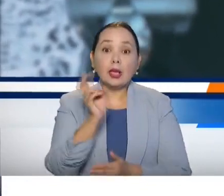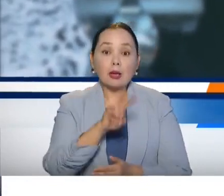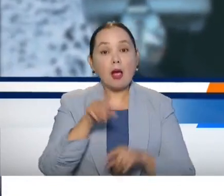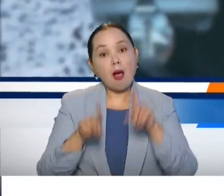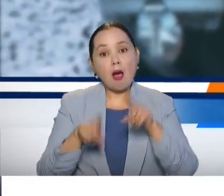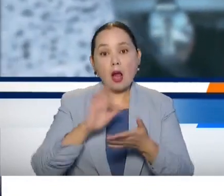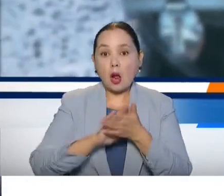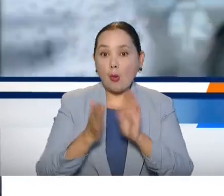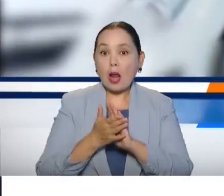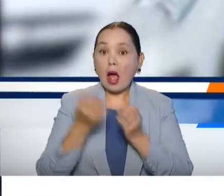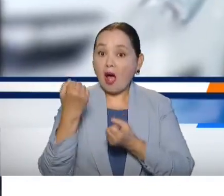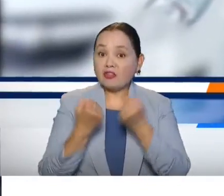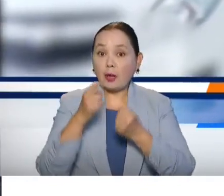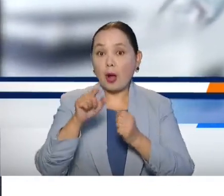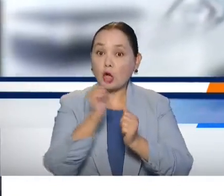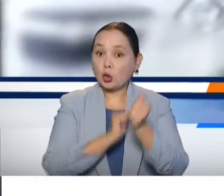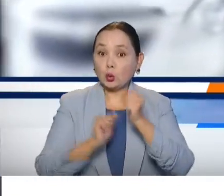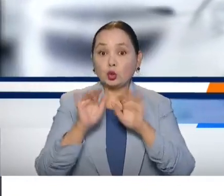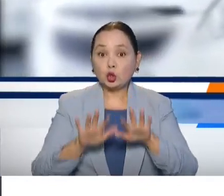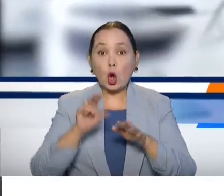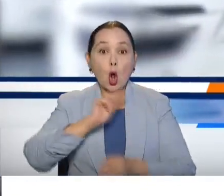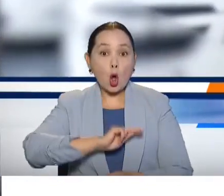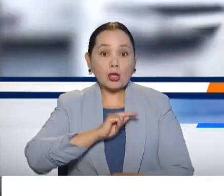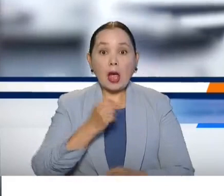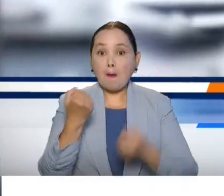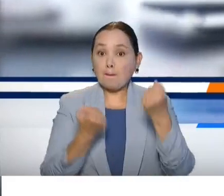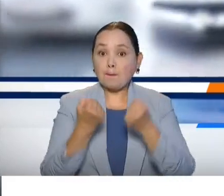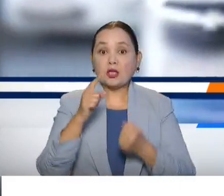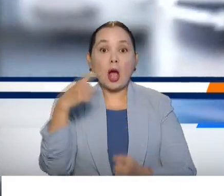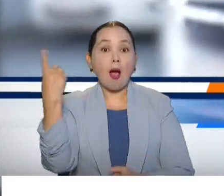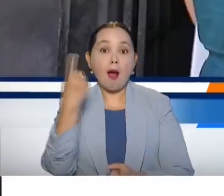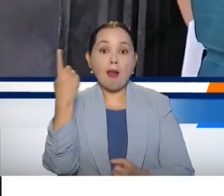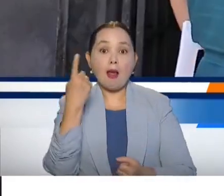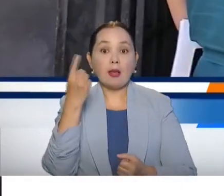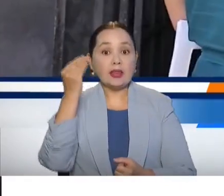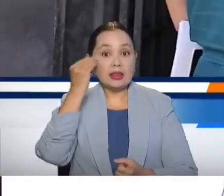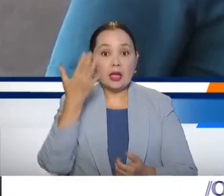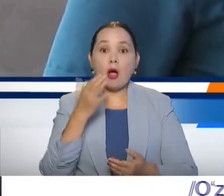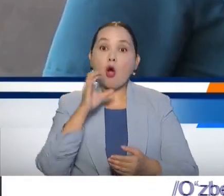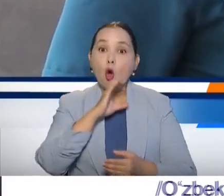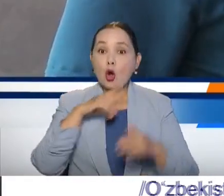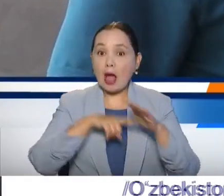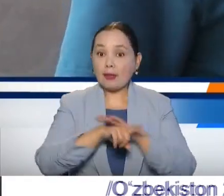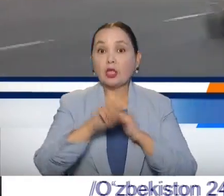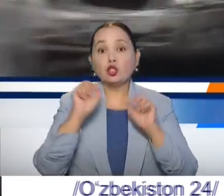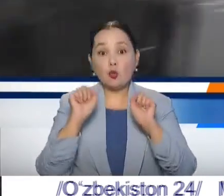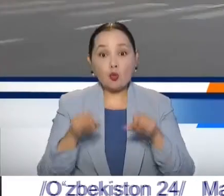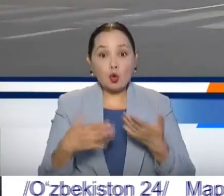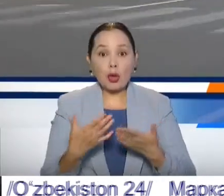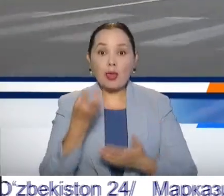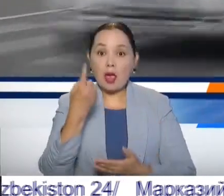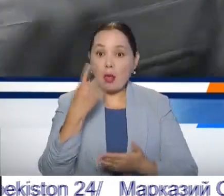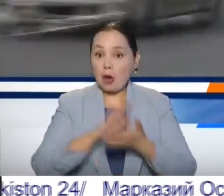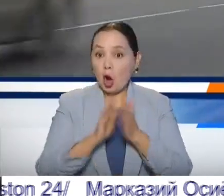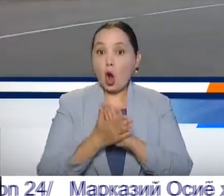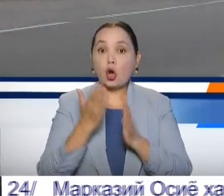ayrim hollarda avtomobil yuvish shoxobchalari xodimlari mashinada aylanib kelish niyatida o'g'irlab ketish ham mumkin. Yana bir